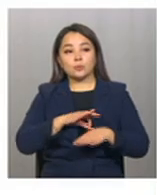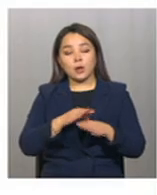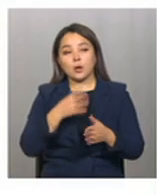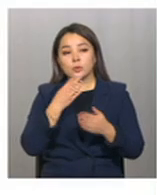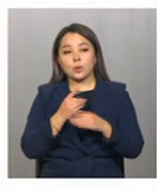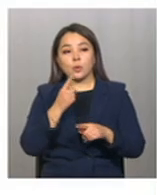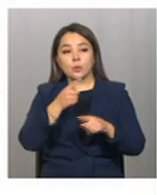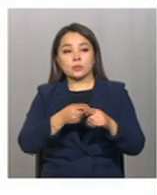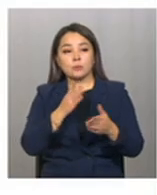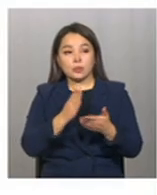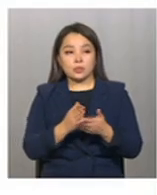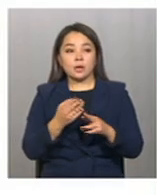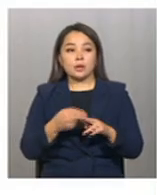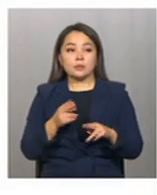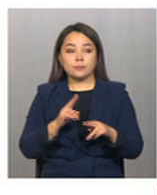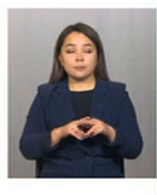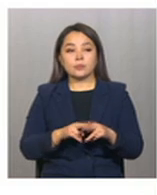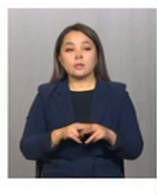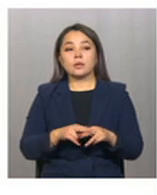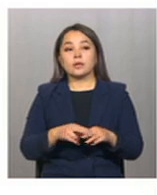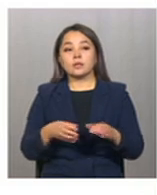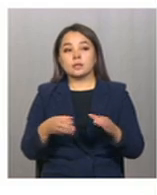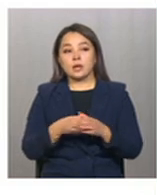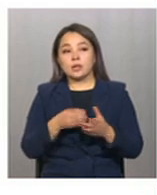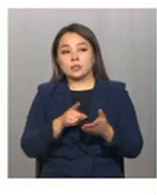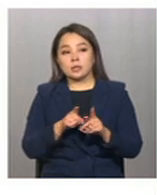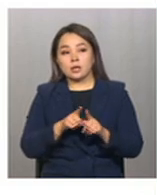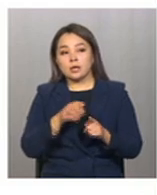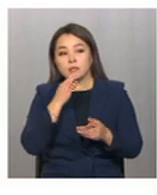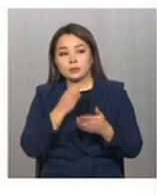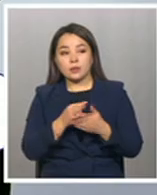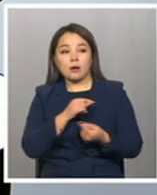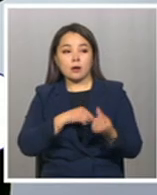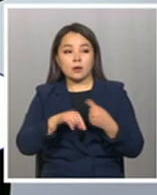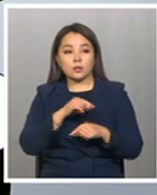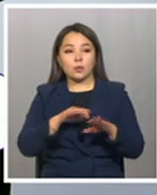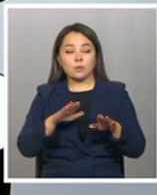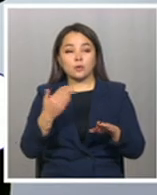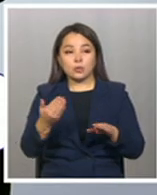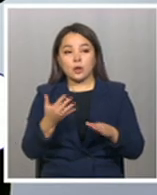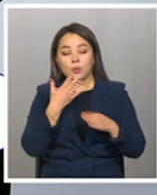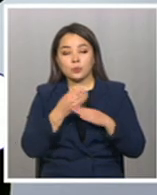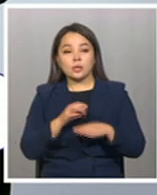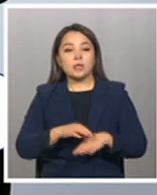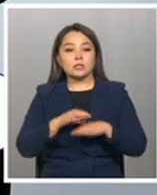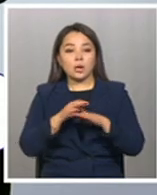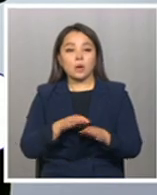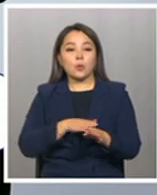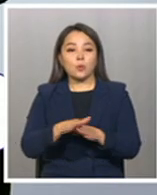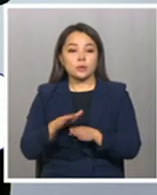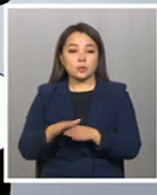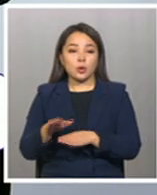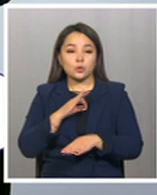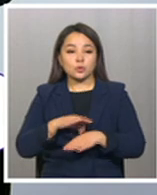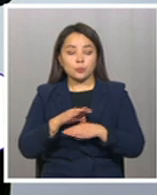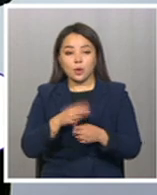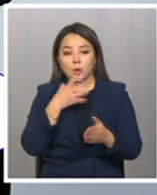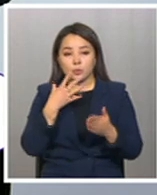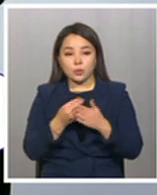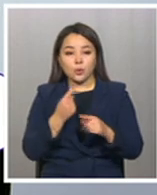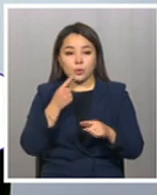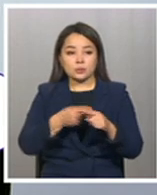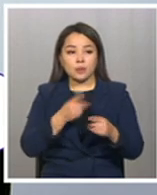алады. Ал кері интеграциялау кезінде кәсіпорын бұрын жеткізушілер орындаған жұмысты өздеріне қосып алады